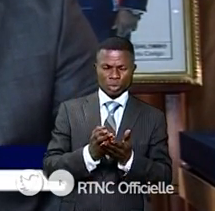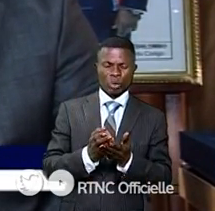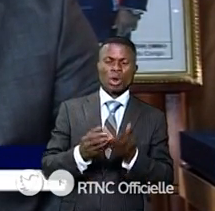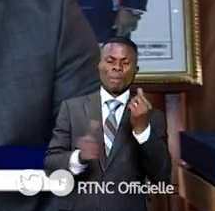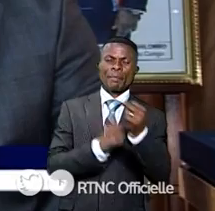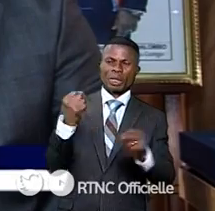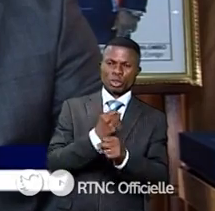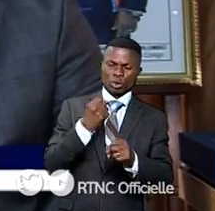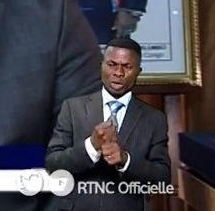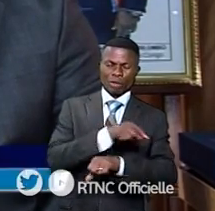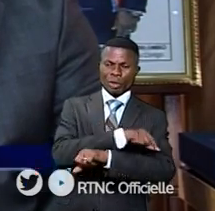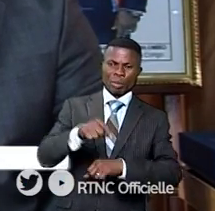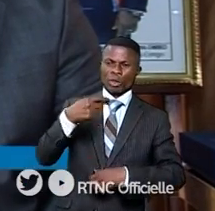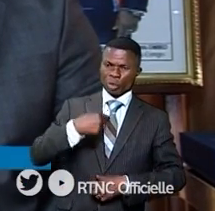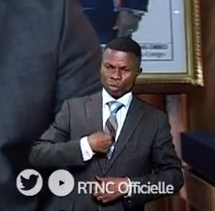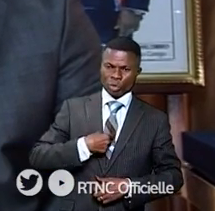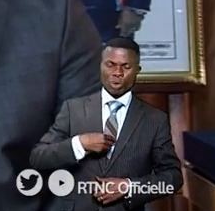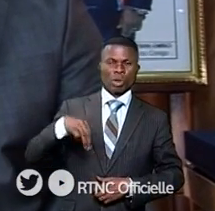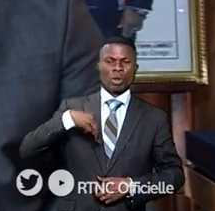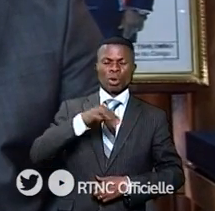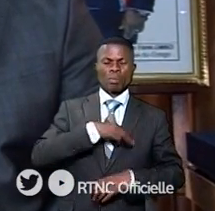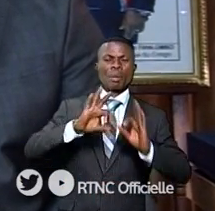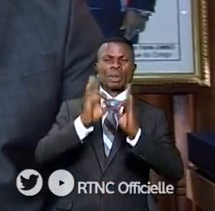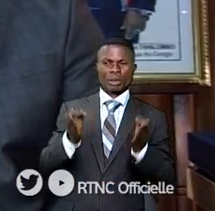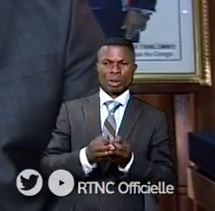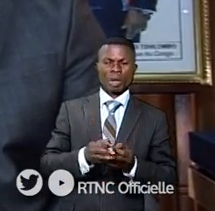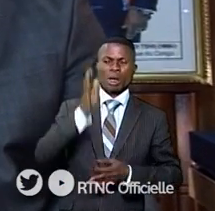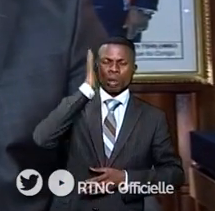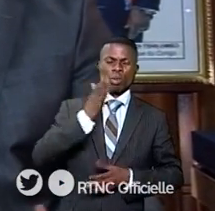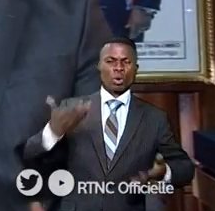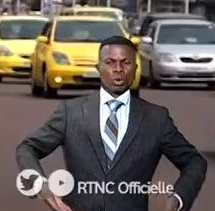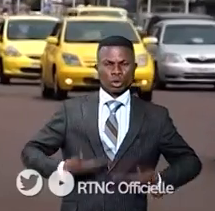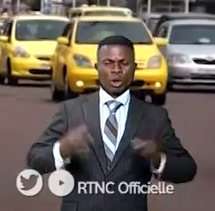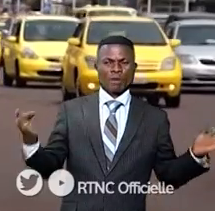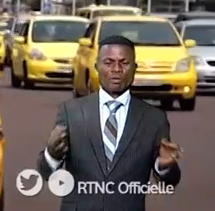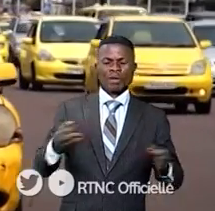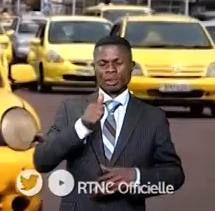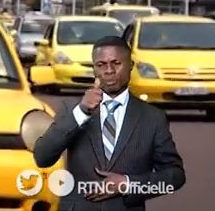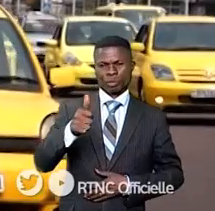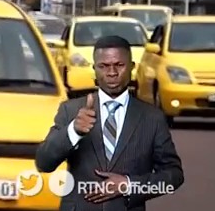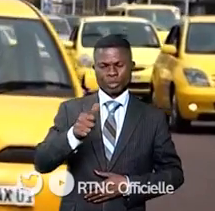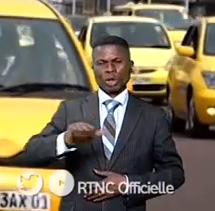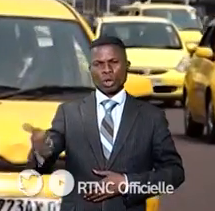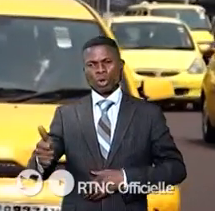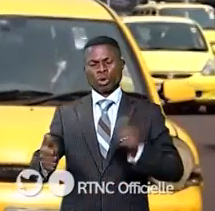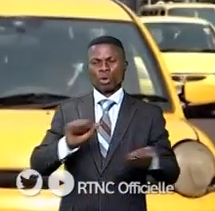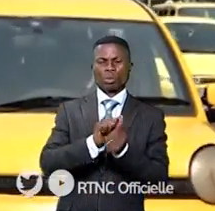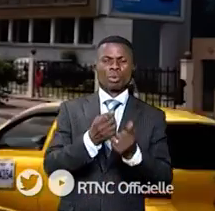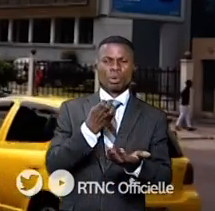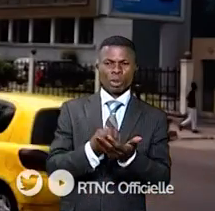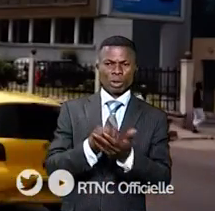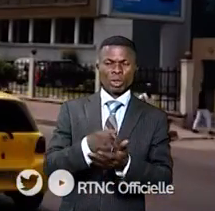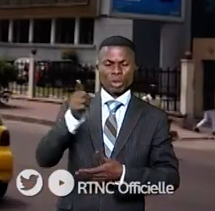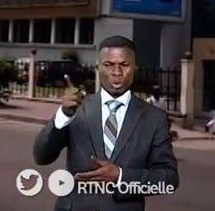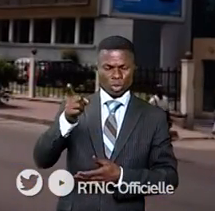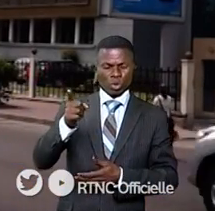Congo, aux membres de leur famille, une bonne et heureuse fête. À l'instar d'autres secteurs économiques, la poste n'a